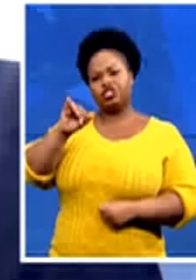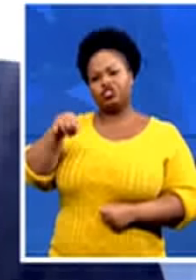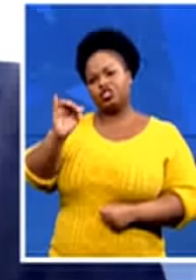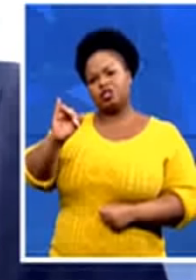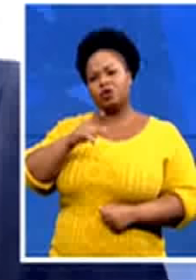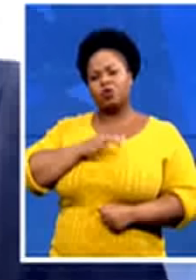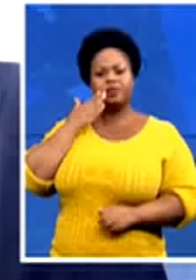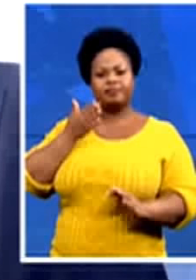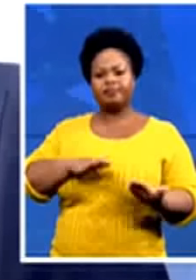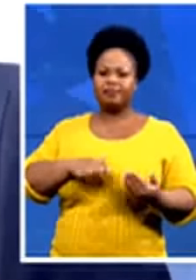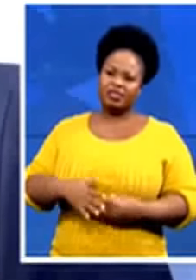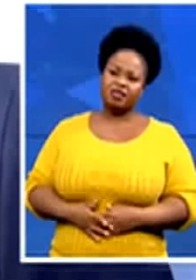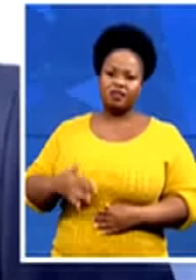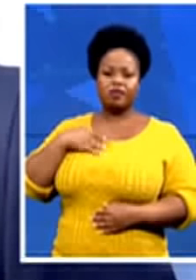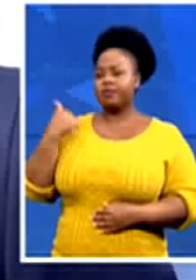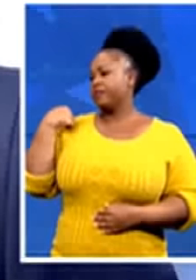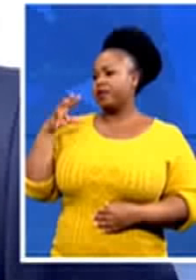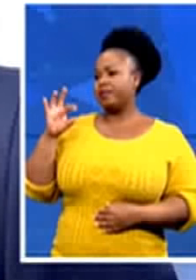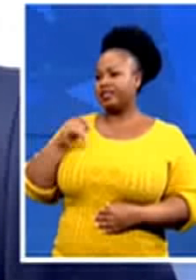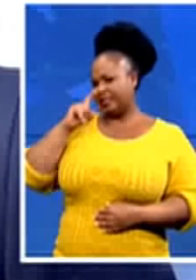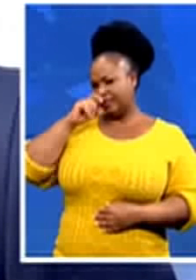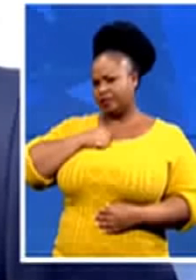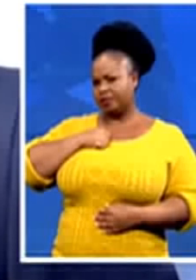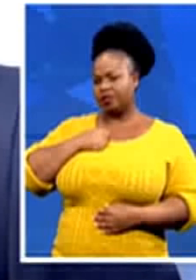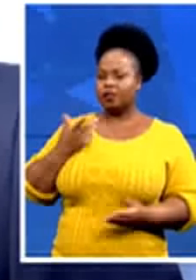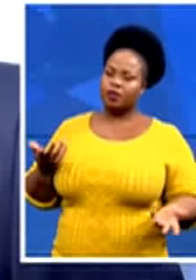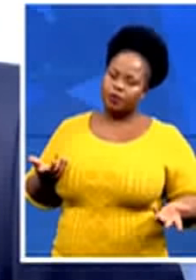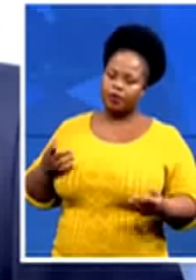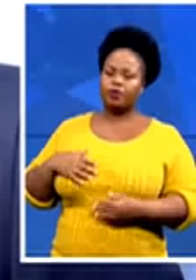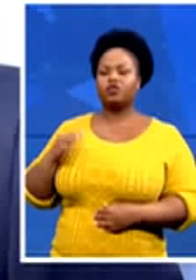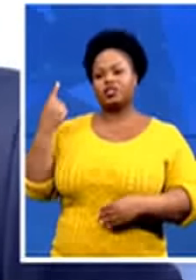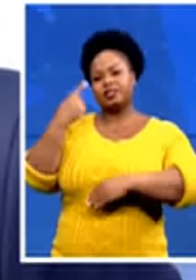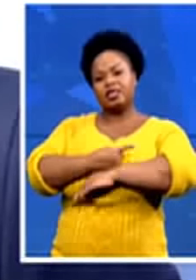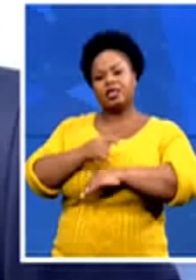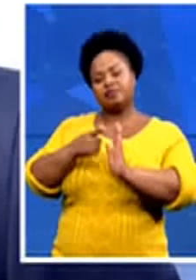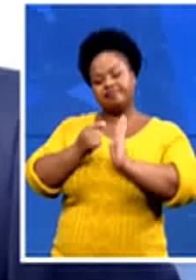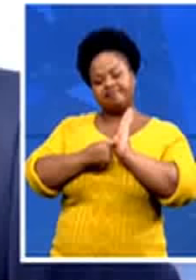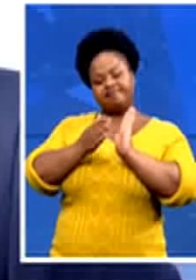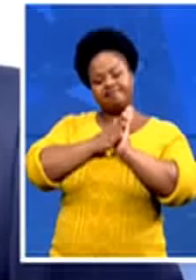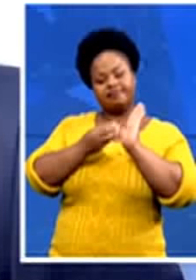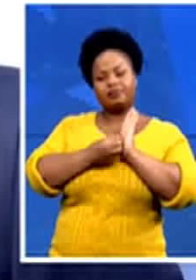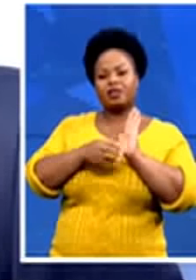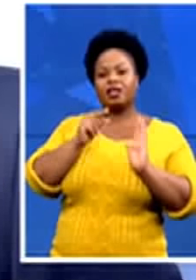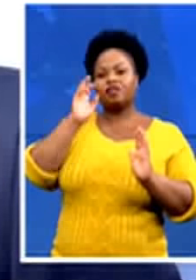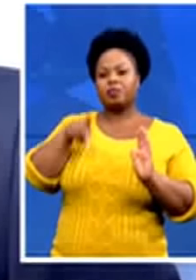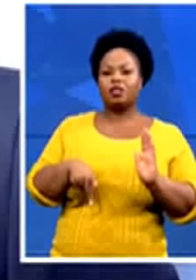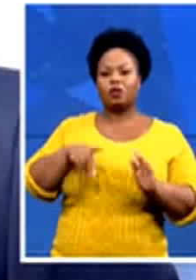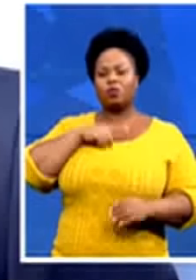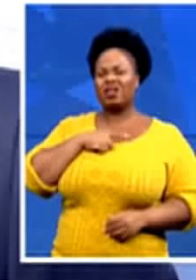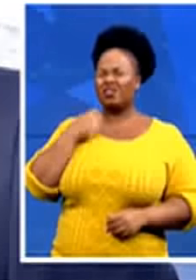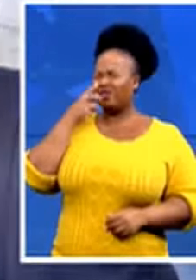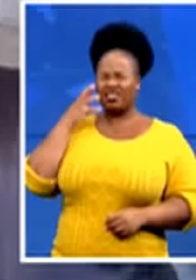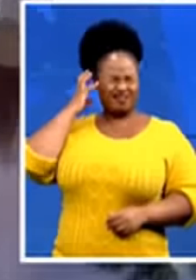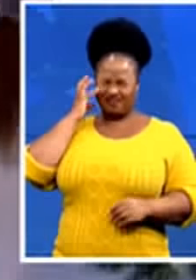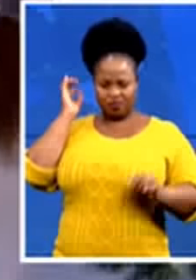ngomsombuluko kadadewethu usuku eseleli ikhalenda kuNFP ngoba kwangathi siyahlanya kodwa nje